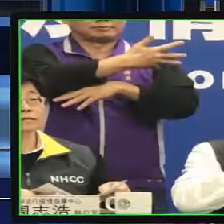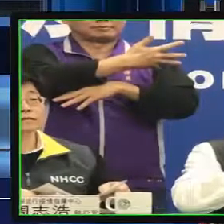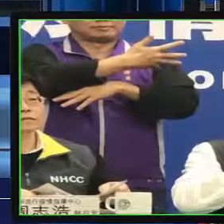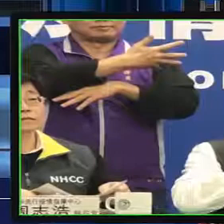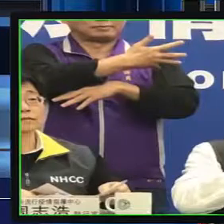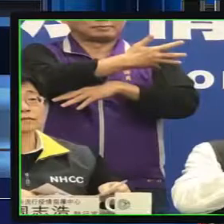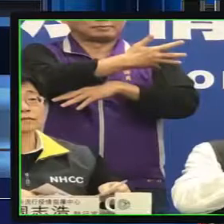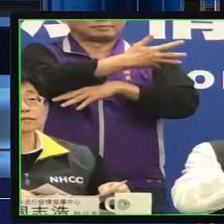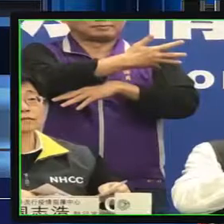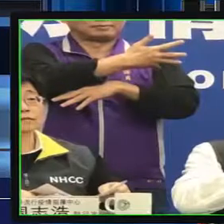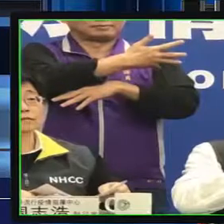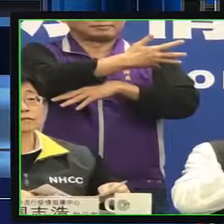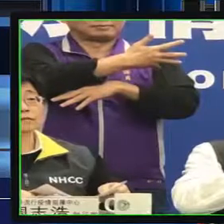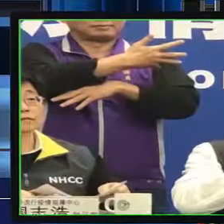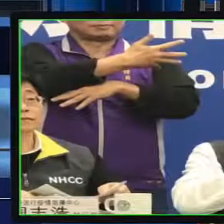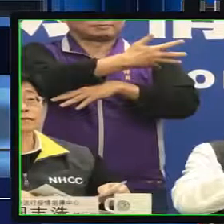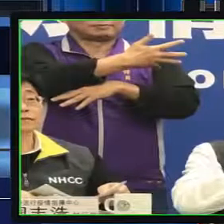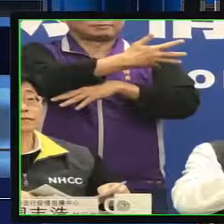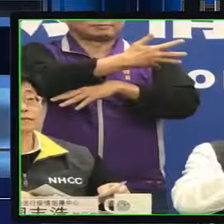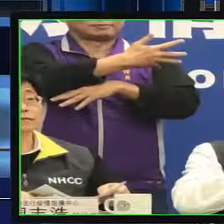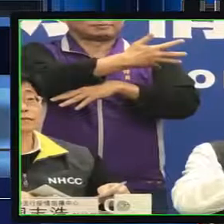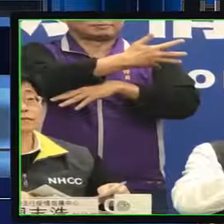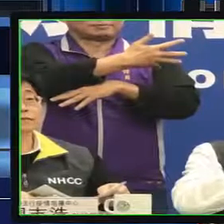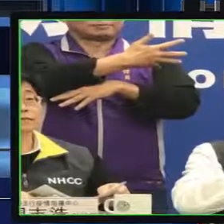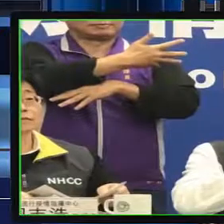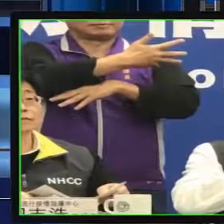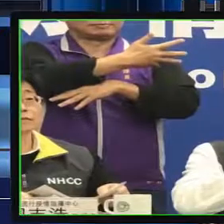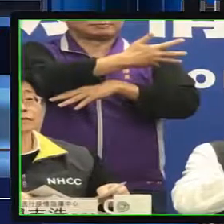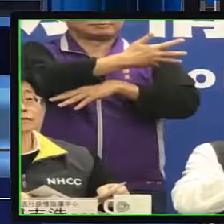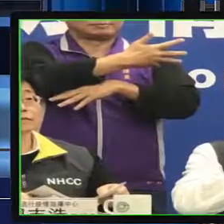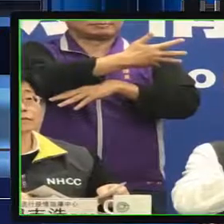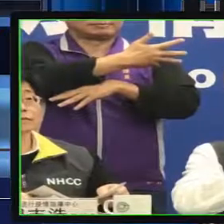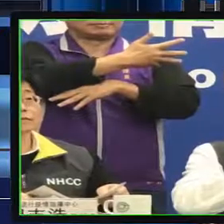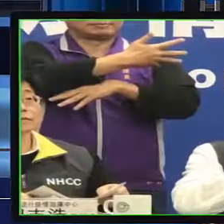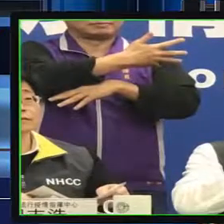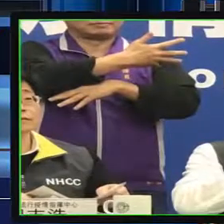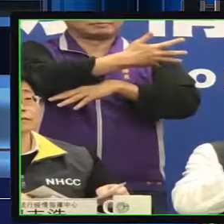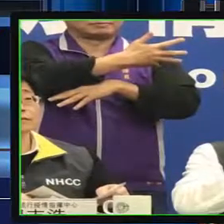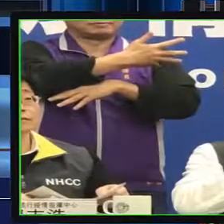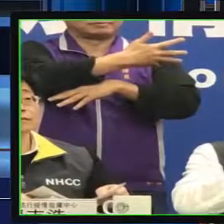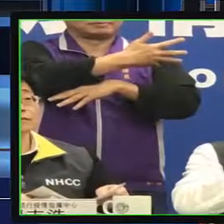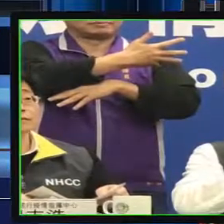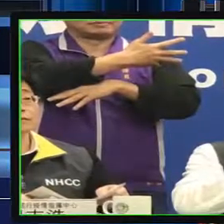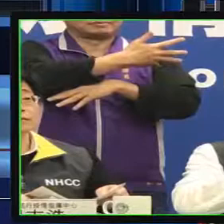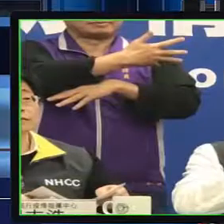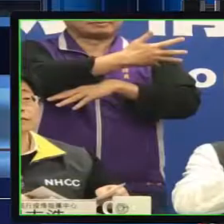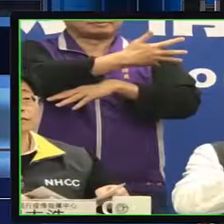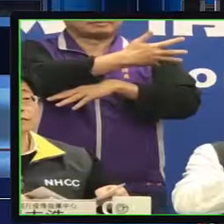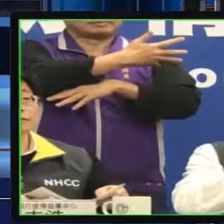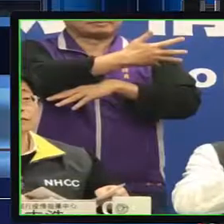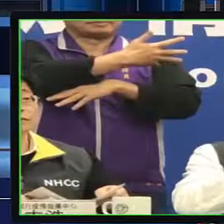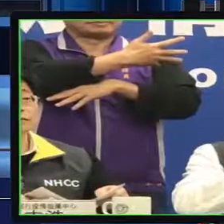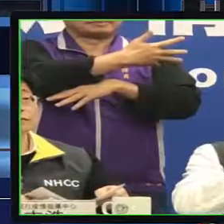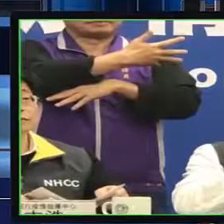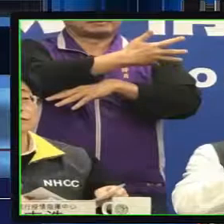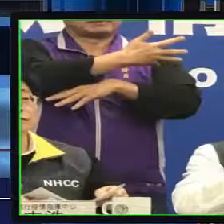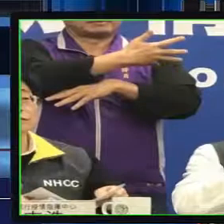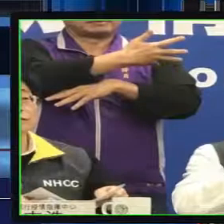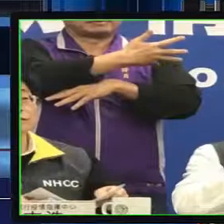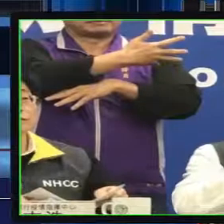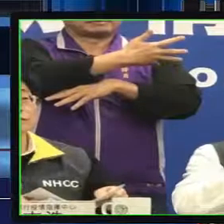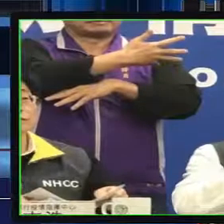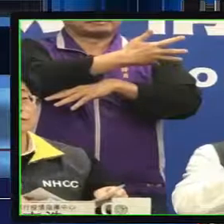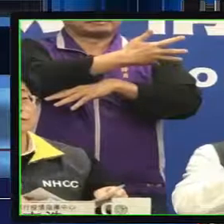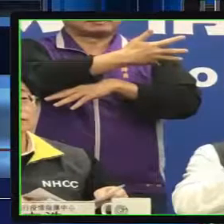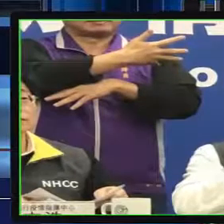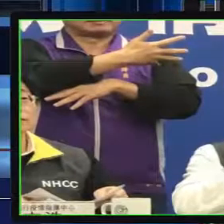家庭群聚及疑似无症状传染者，因此自明日起将河南及浙江列为一级